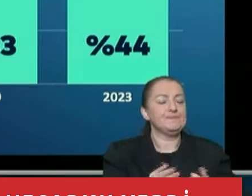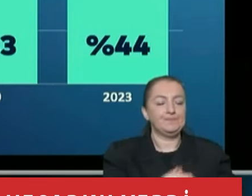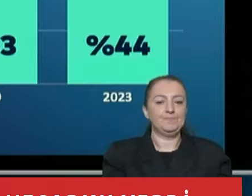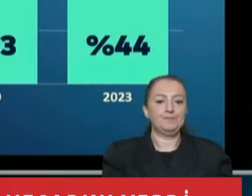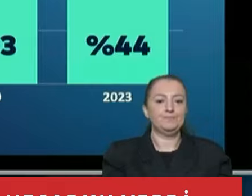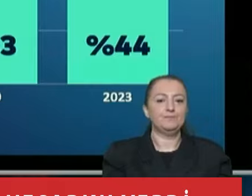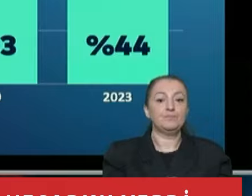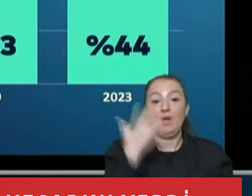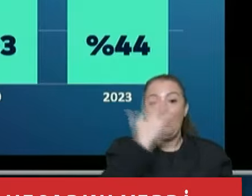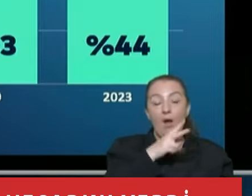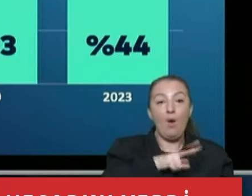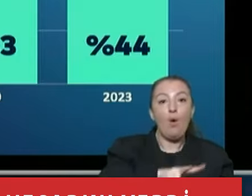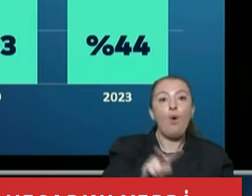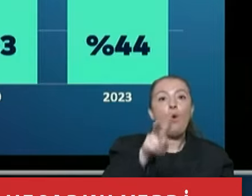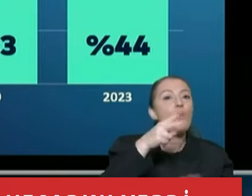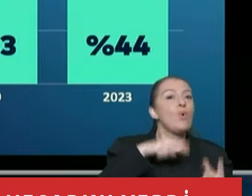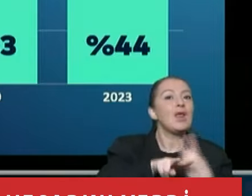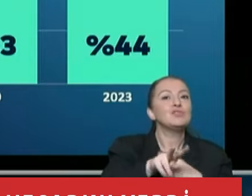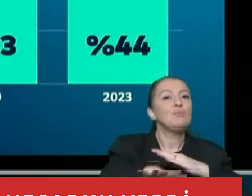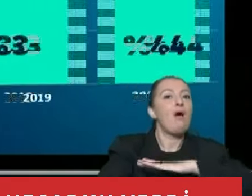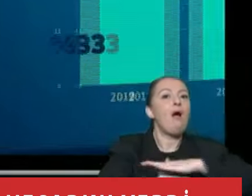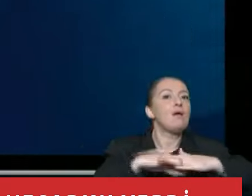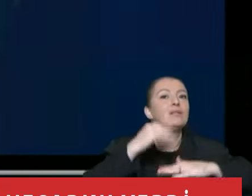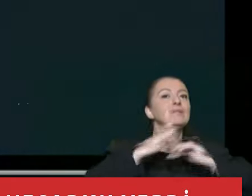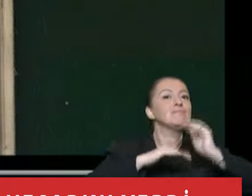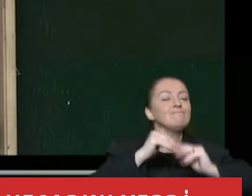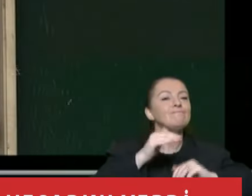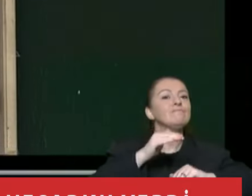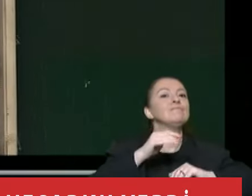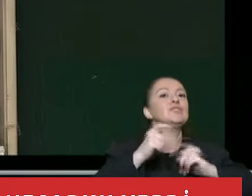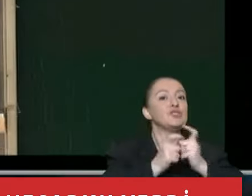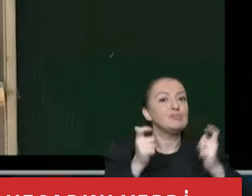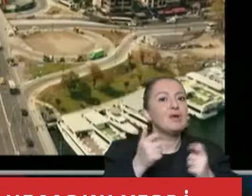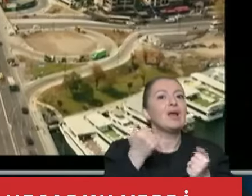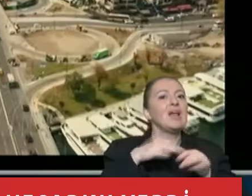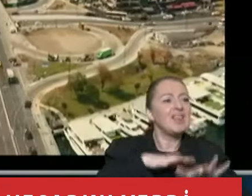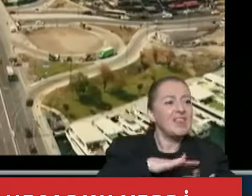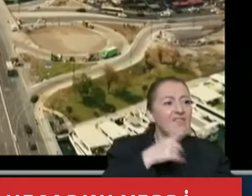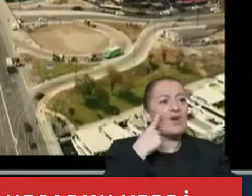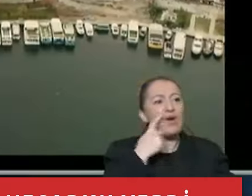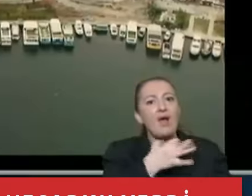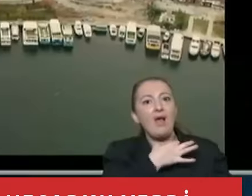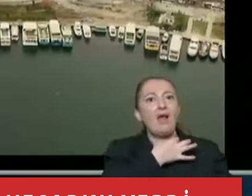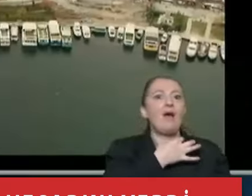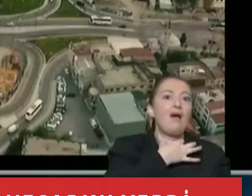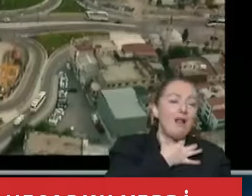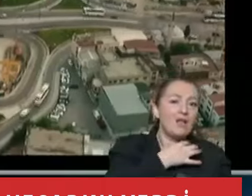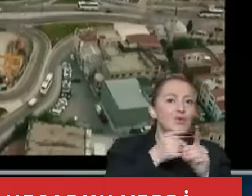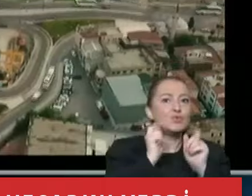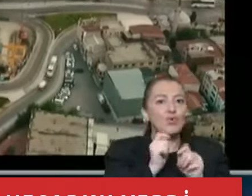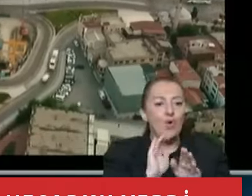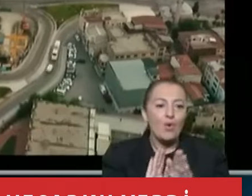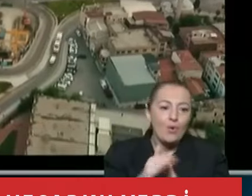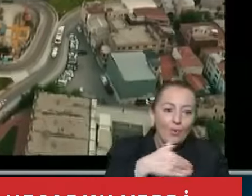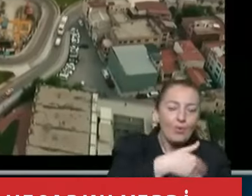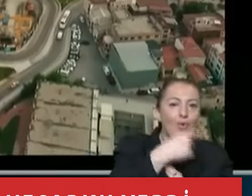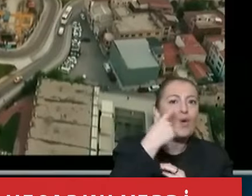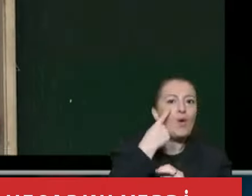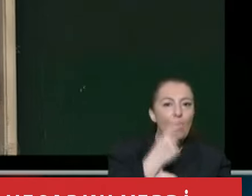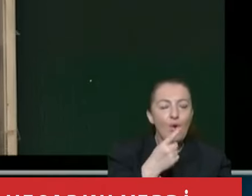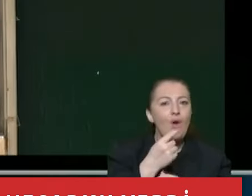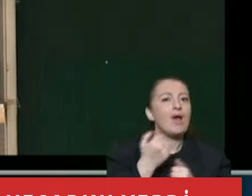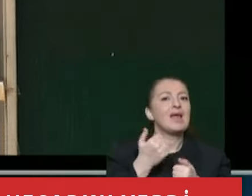karayolu ulaşım altyapısının geliştirilmesi trafik sorunu yaşanan yol kesimlerinde ve kavşak noktalarında trafik